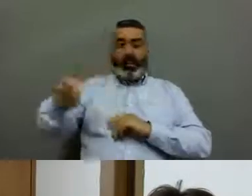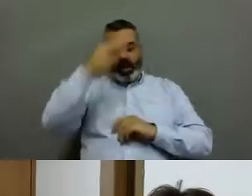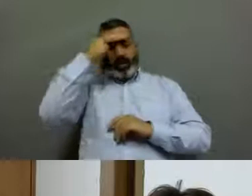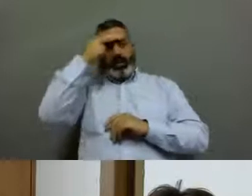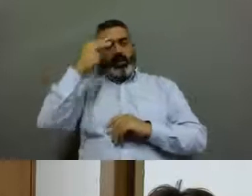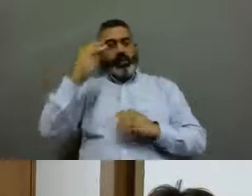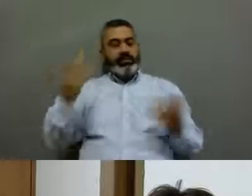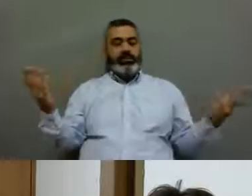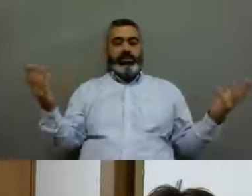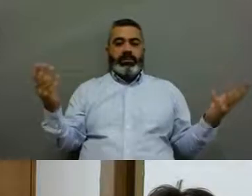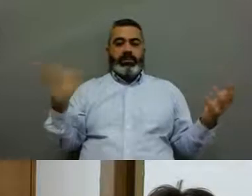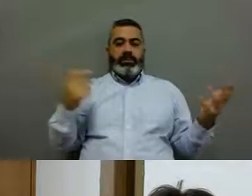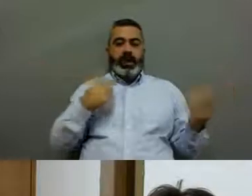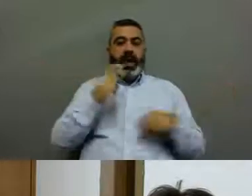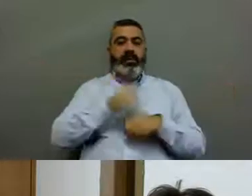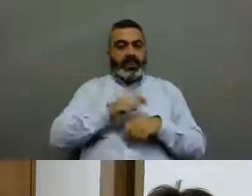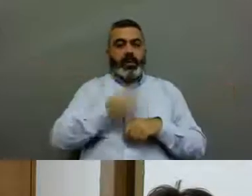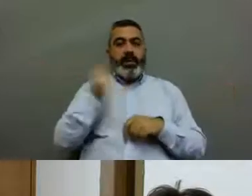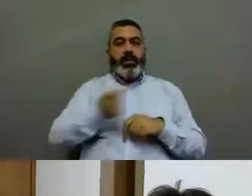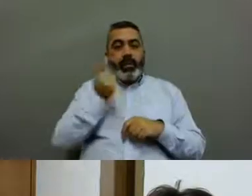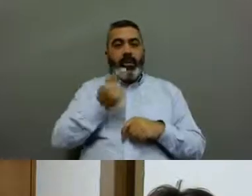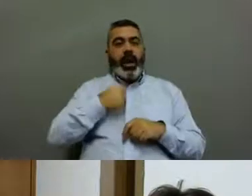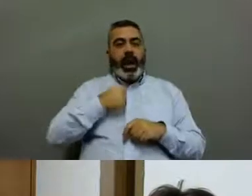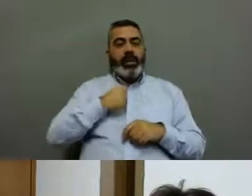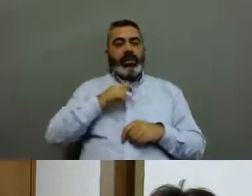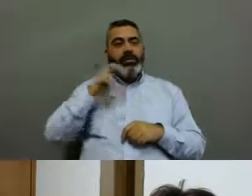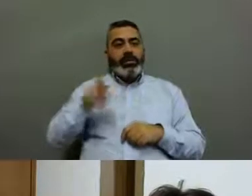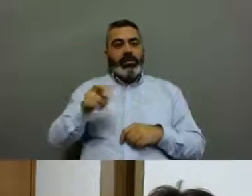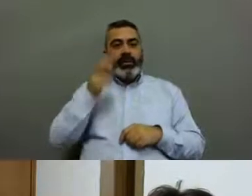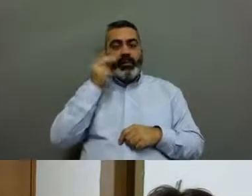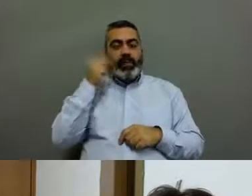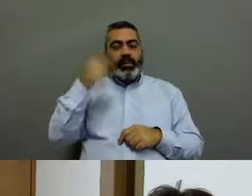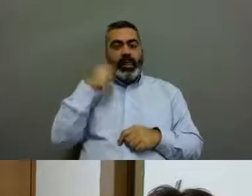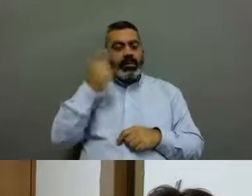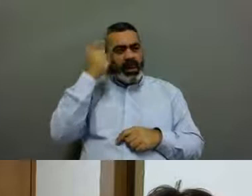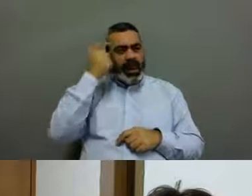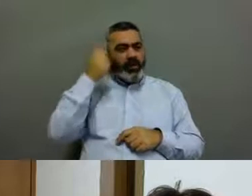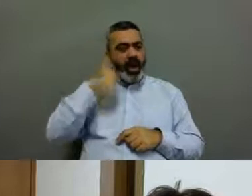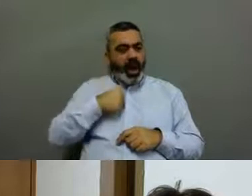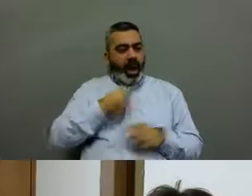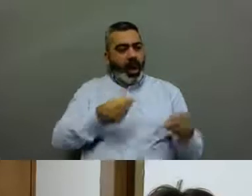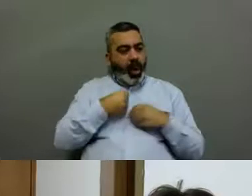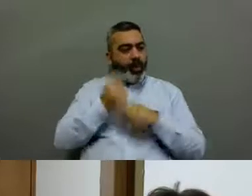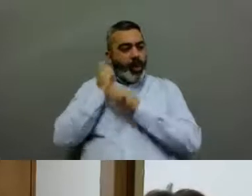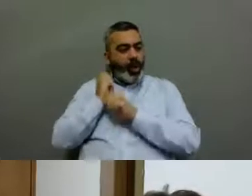κοιτώντας και καταναλώνοντας τις ταινίες. Ωστόσο, θεωρώ πως βρέθηκα και σε